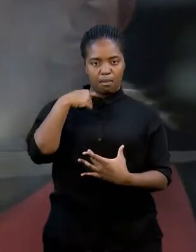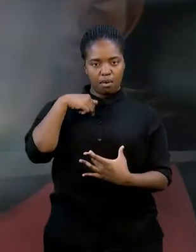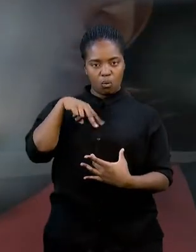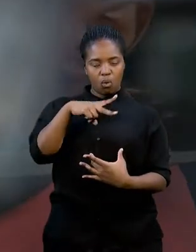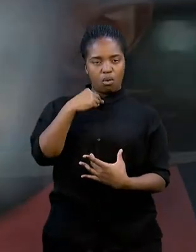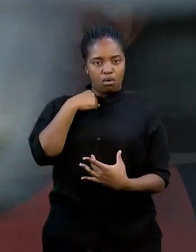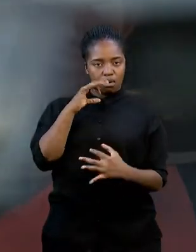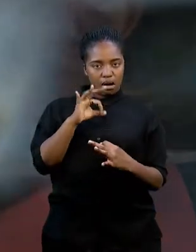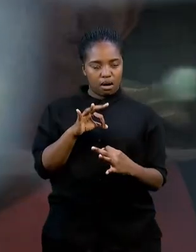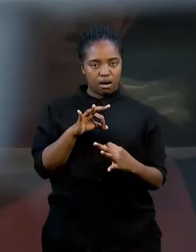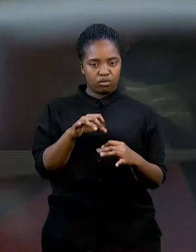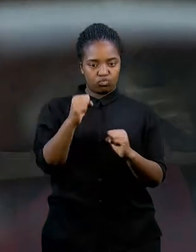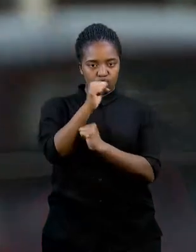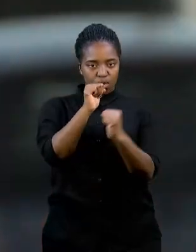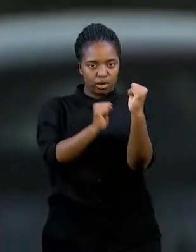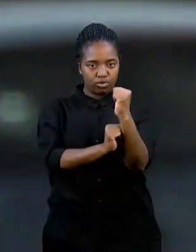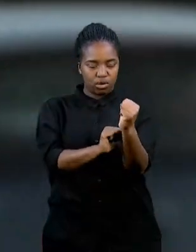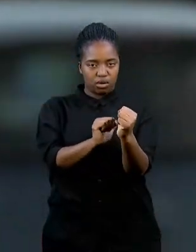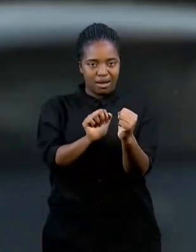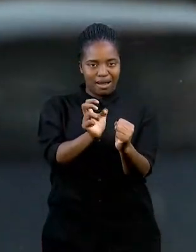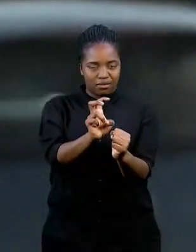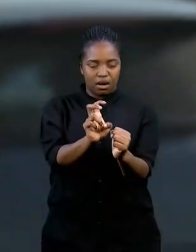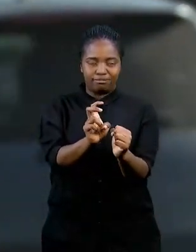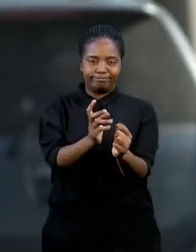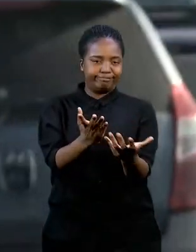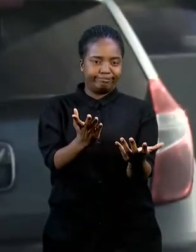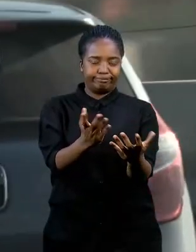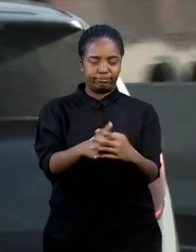wa wena. Henkar lo u fanele u beburiwa hi yona.